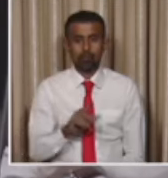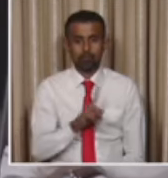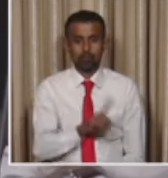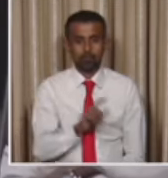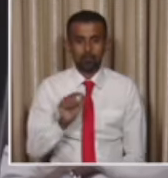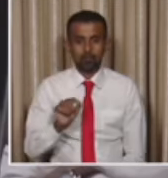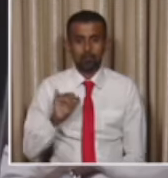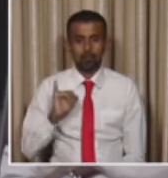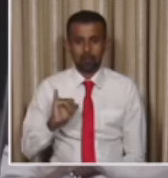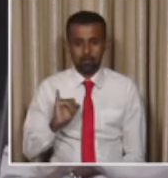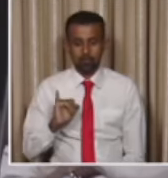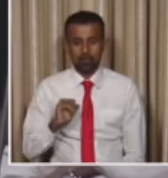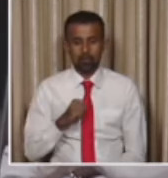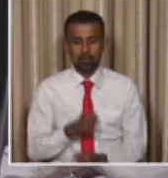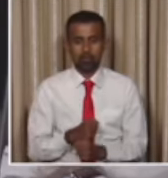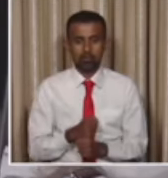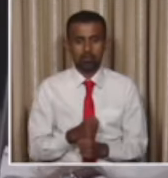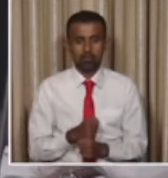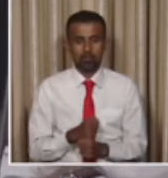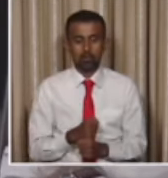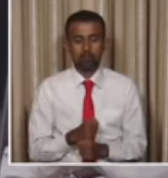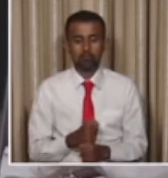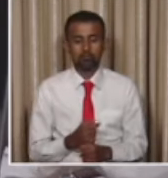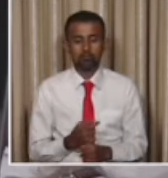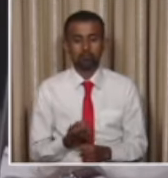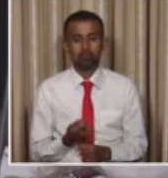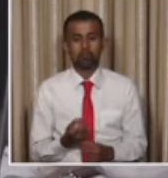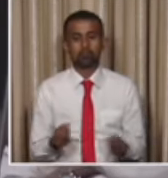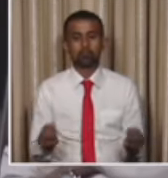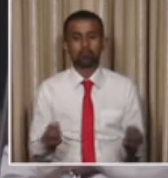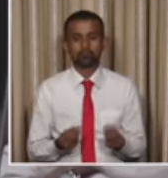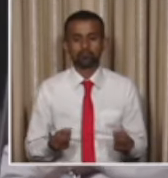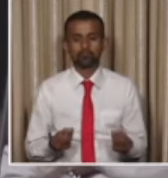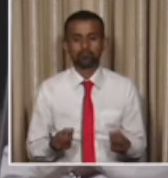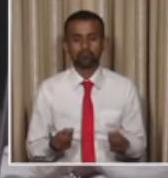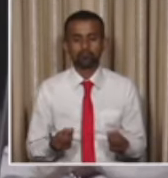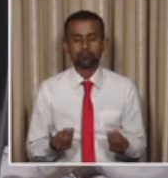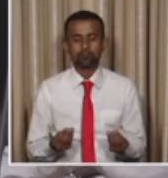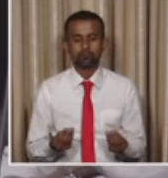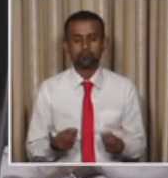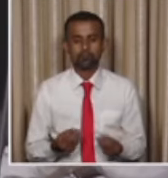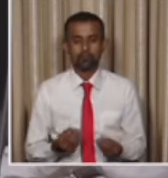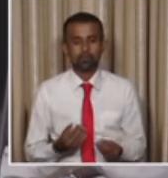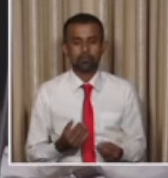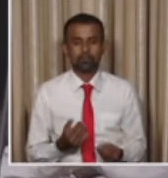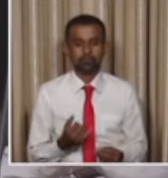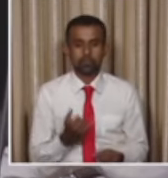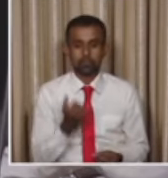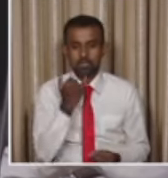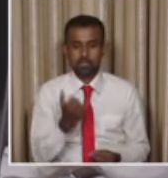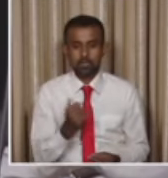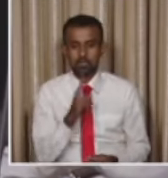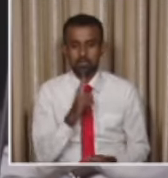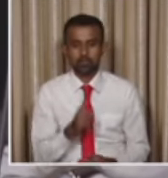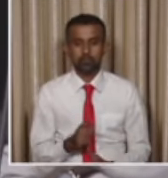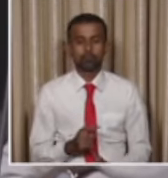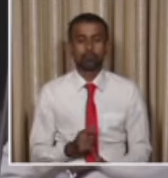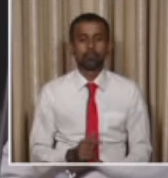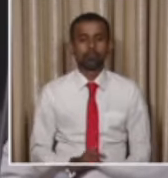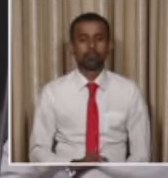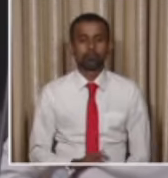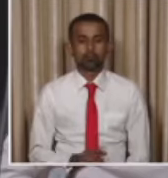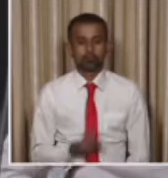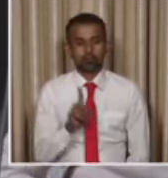1.6ක් ආණ්ඩුව පවත්වාගෙන යන්නත් නැහැ. මම මේක තව සරල කරලා කිව්වොත්